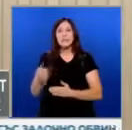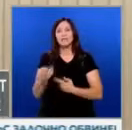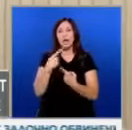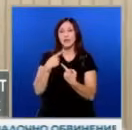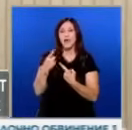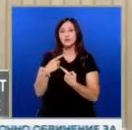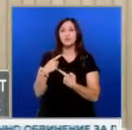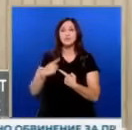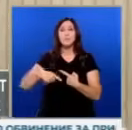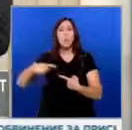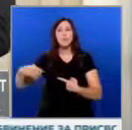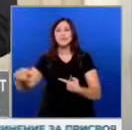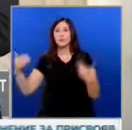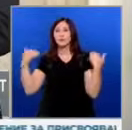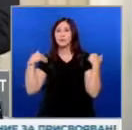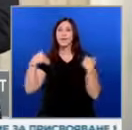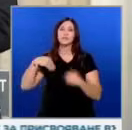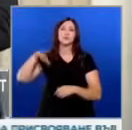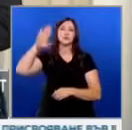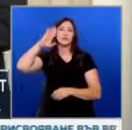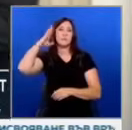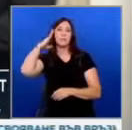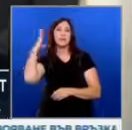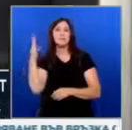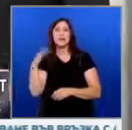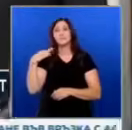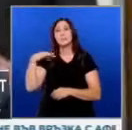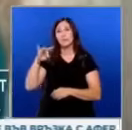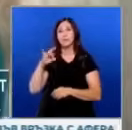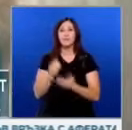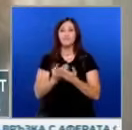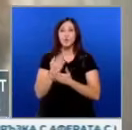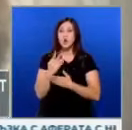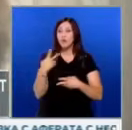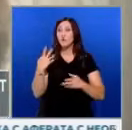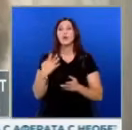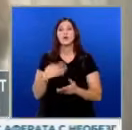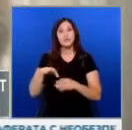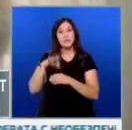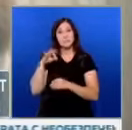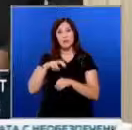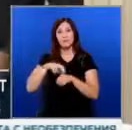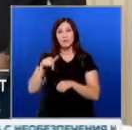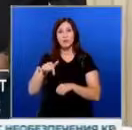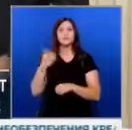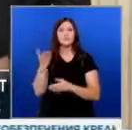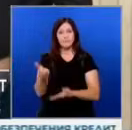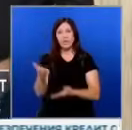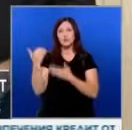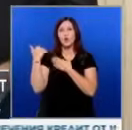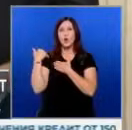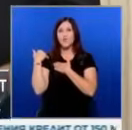След разговорите с потенциалните кандидати за служебен премиер, президентът Радев отново се спря на Димитър Главчев. Тази